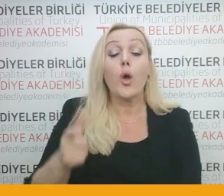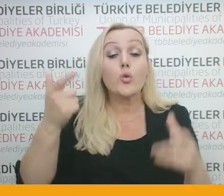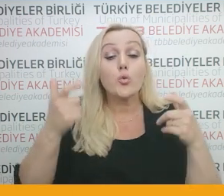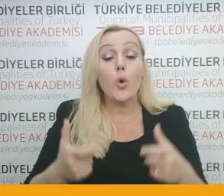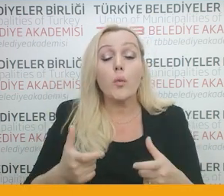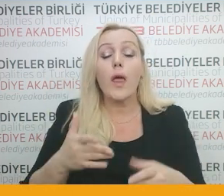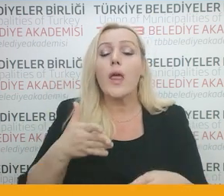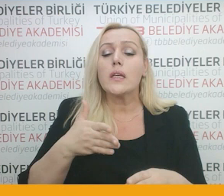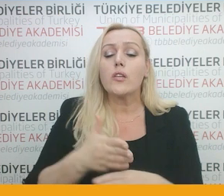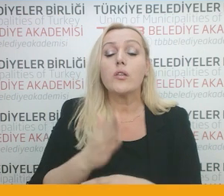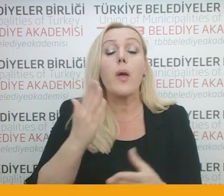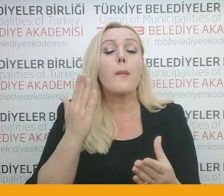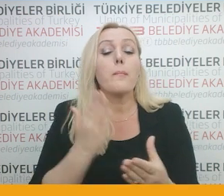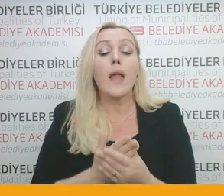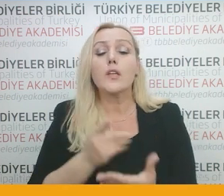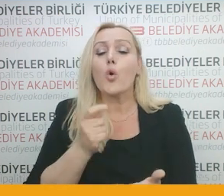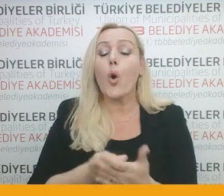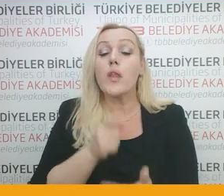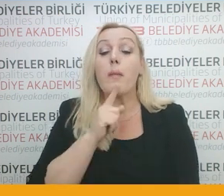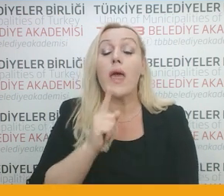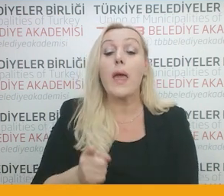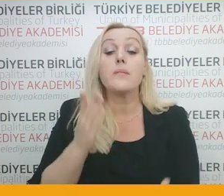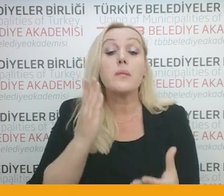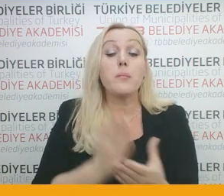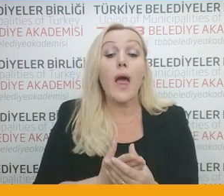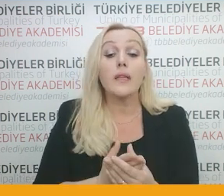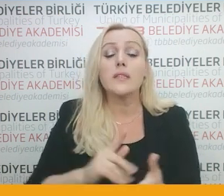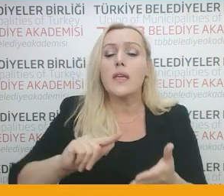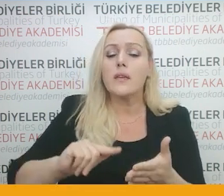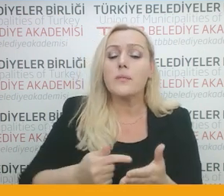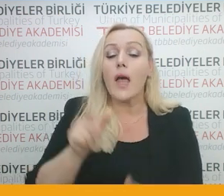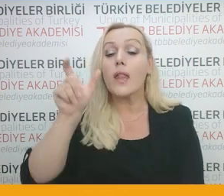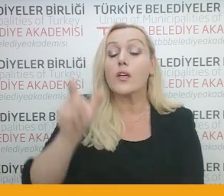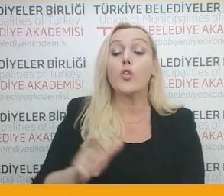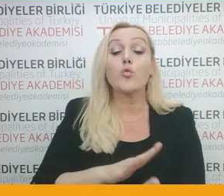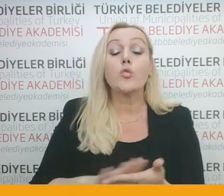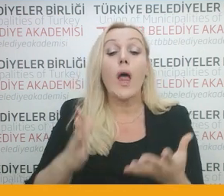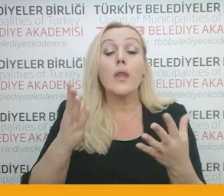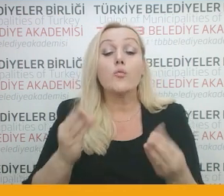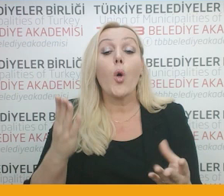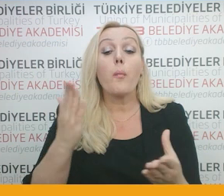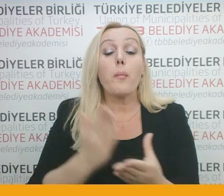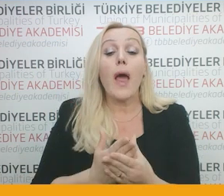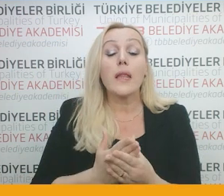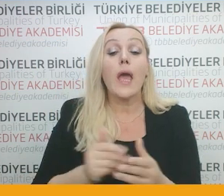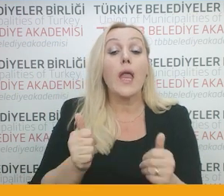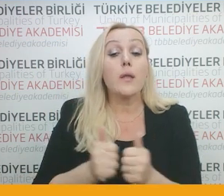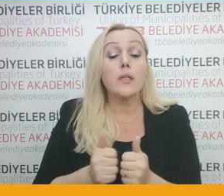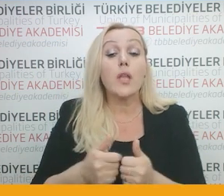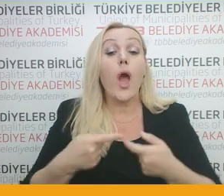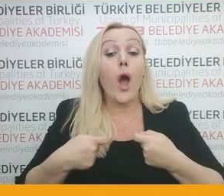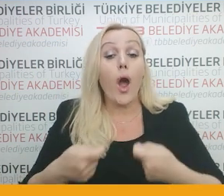bir gerçekleştirme belgesi olan ödeme emri belgesini düzenleyen sıfatla imzalayan gerçekleştirme görevlisinin düzenlediği belgeyle birlikte harcama sürecindeki diğer